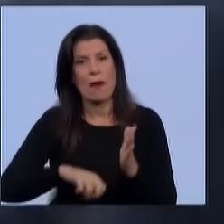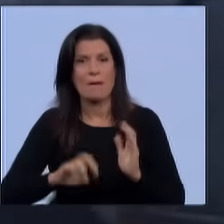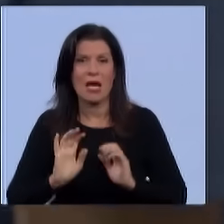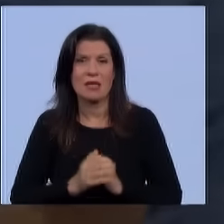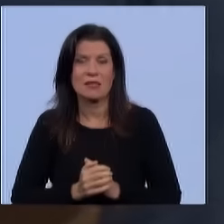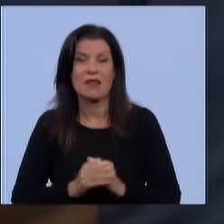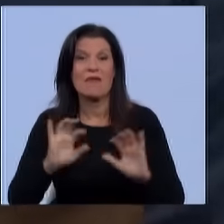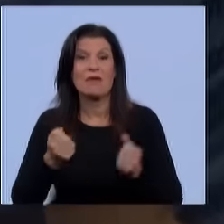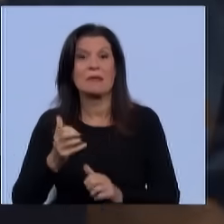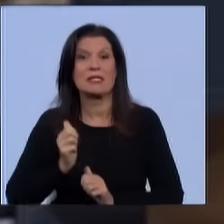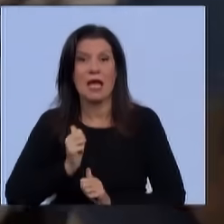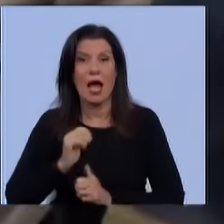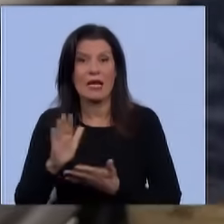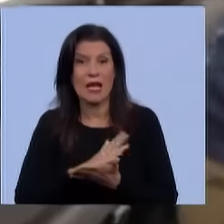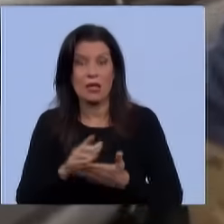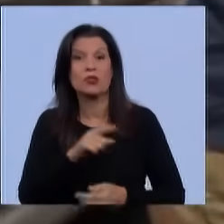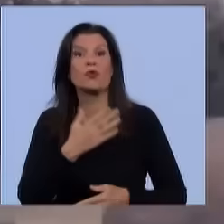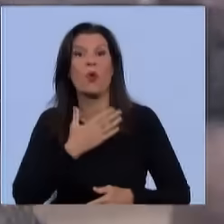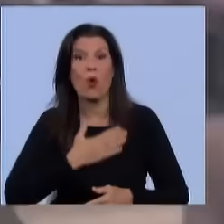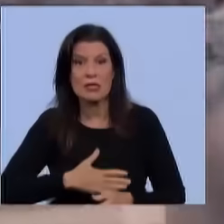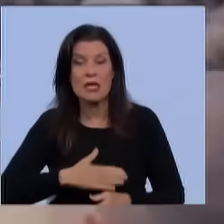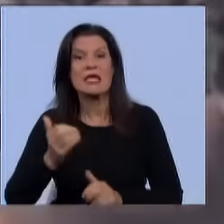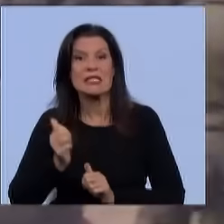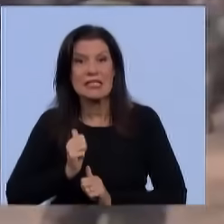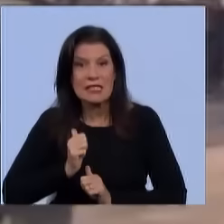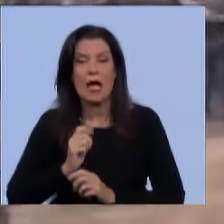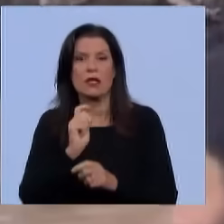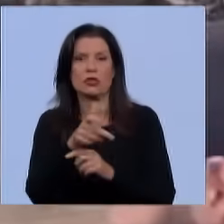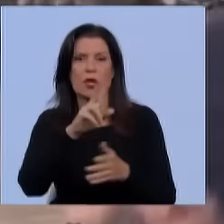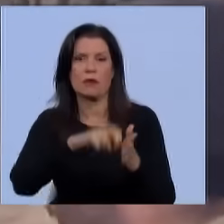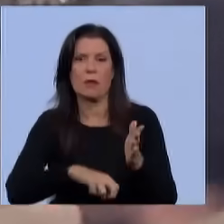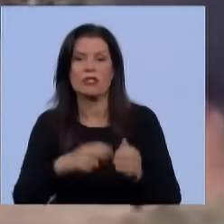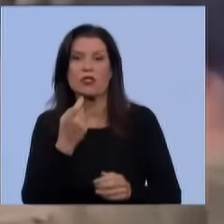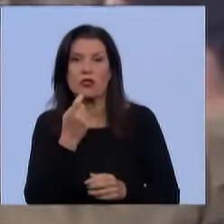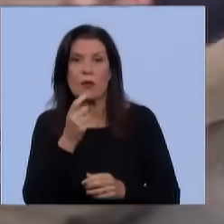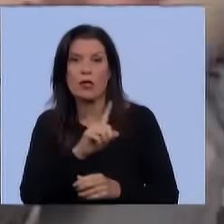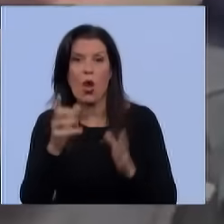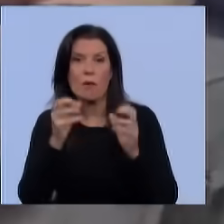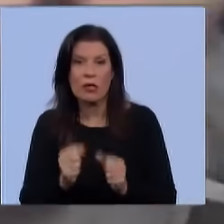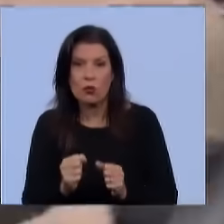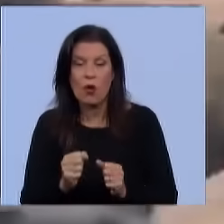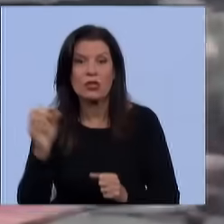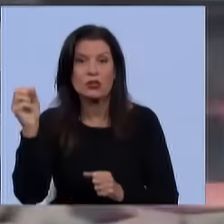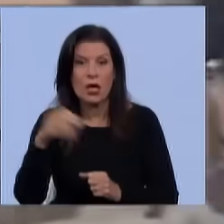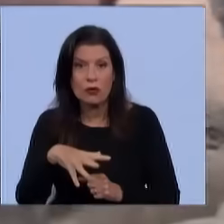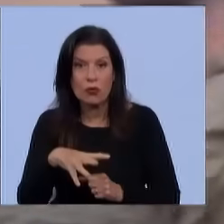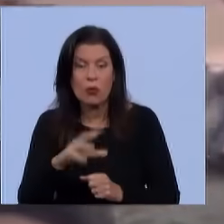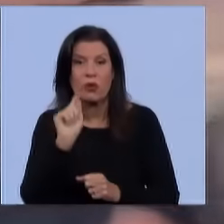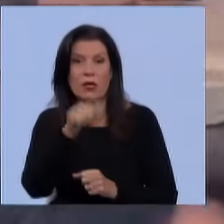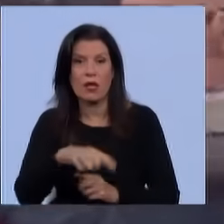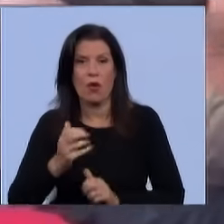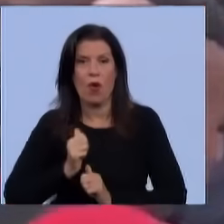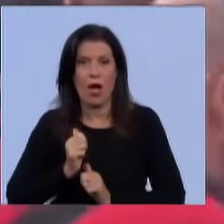הוא ישלם עליהן את המס. המשמעות? לא בטוח שהתרומות בכלל יגיעו ללוחמים שלמענם נשלחו, או